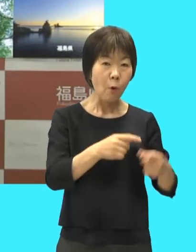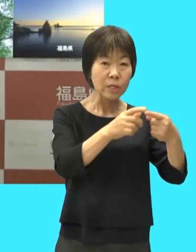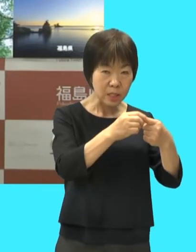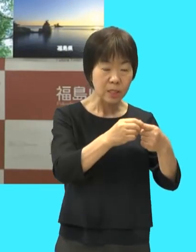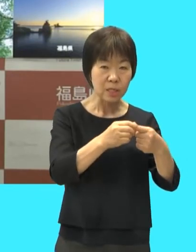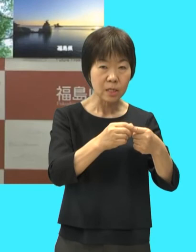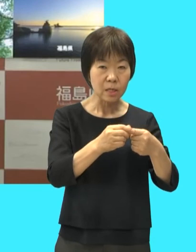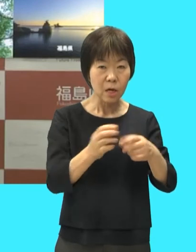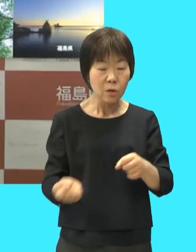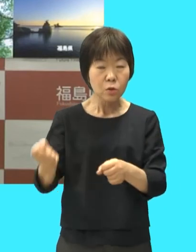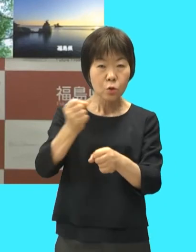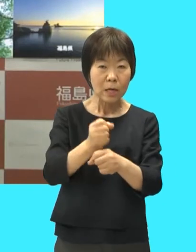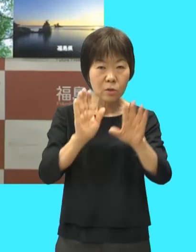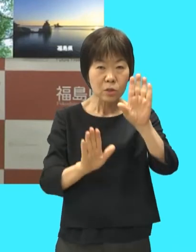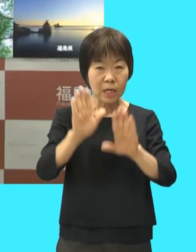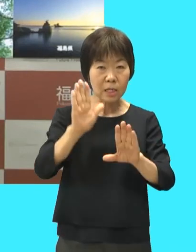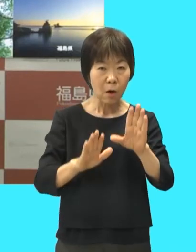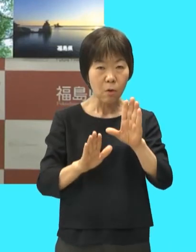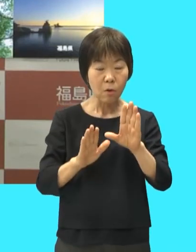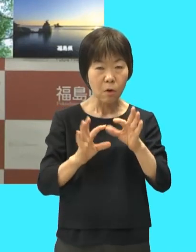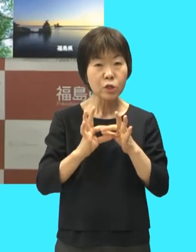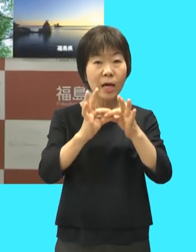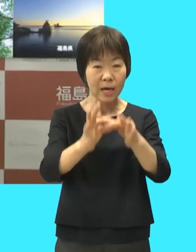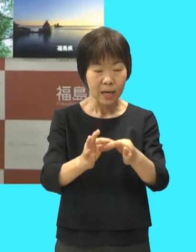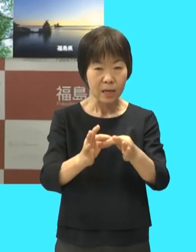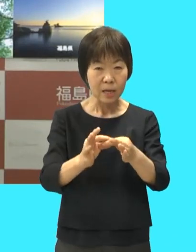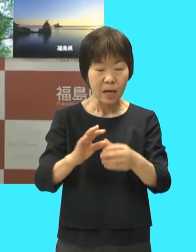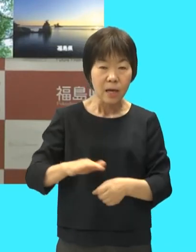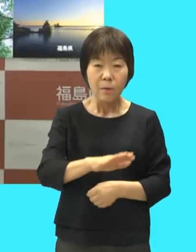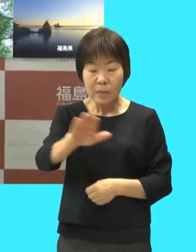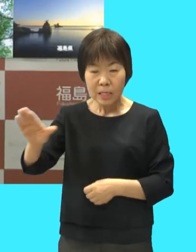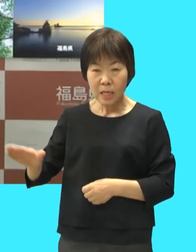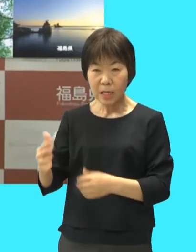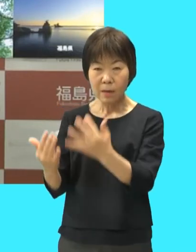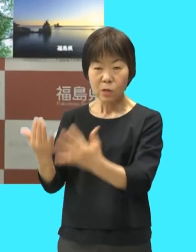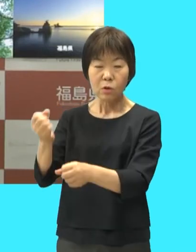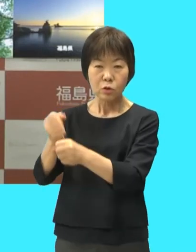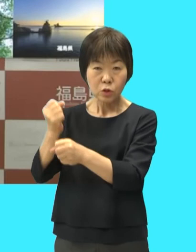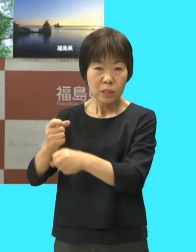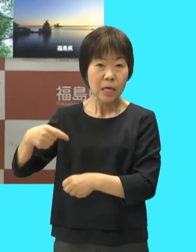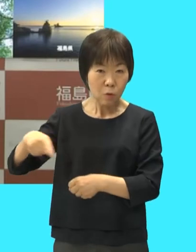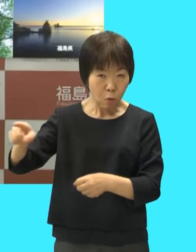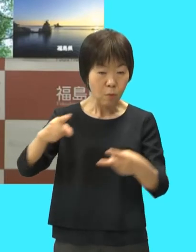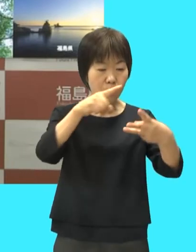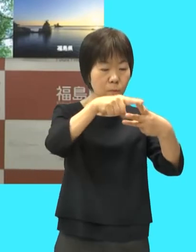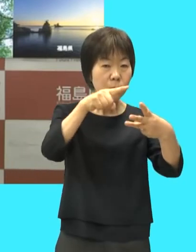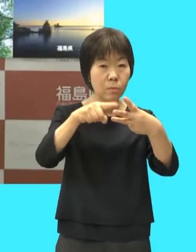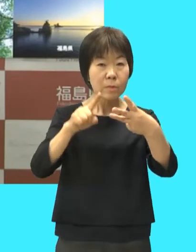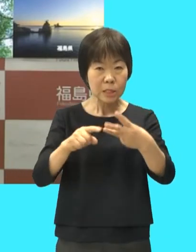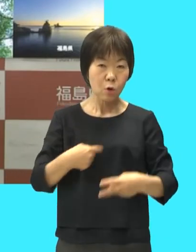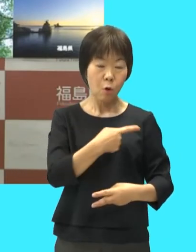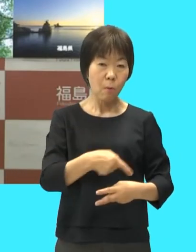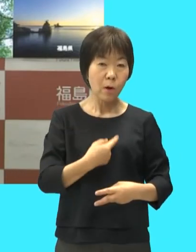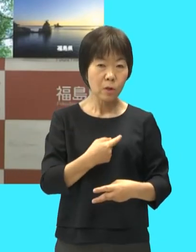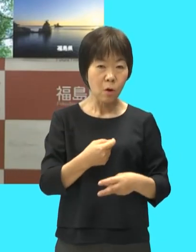そして復興の姿を発信をし、みんなで緑を作っていこう、この3つの思いを発信する